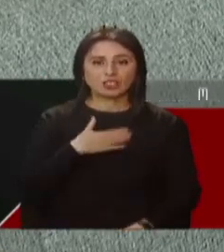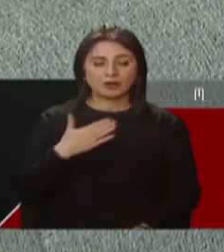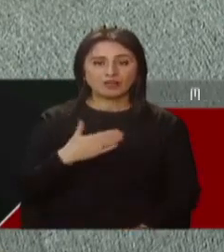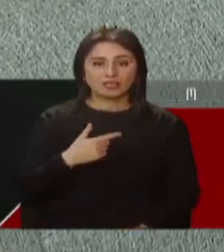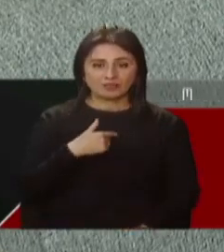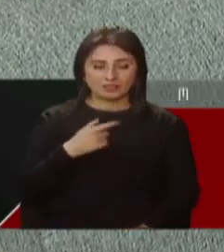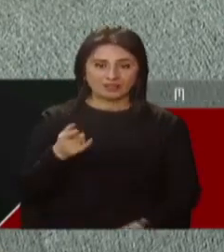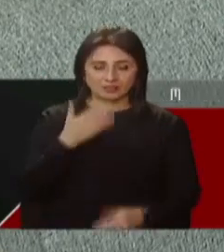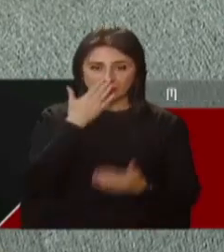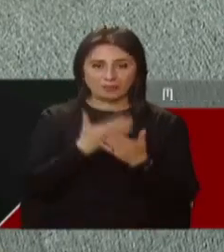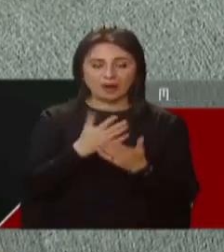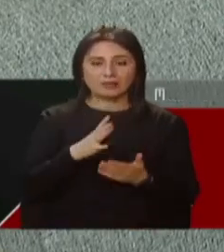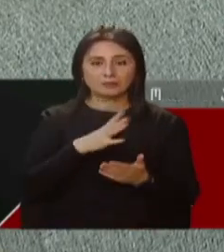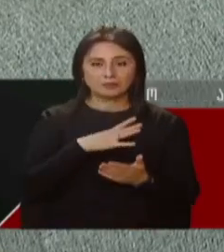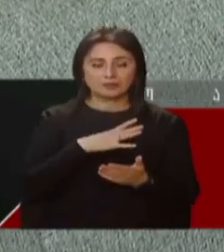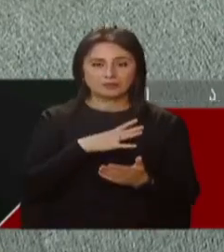ფილმების რეტროსპექტივა იყო